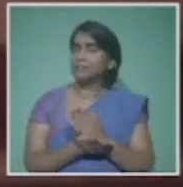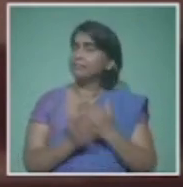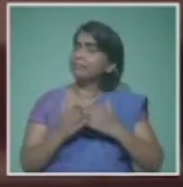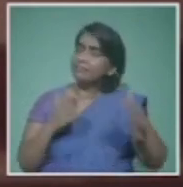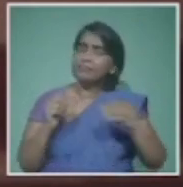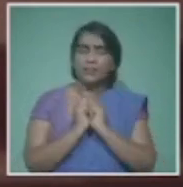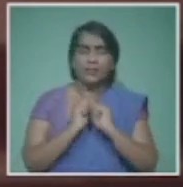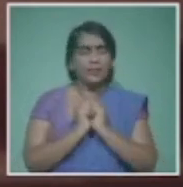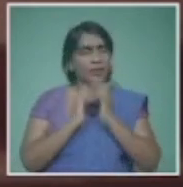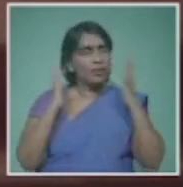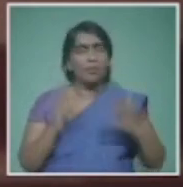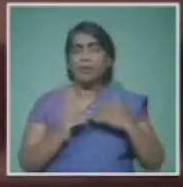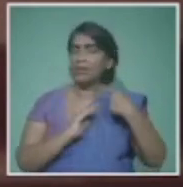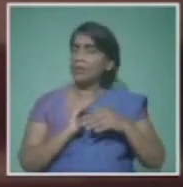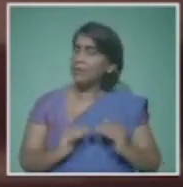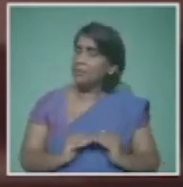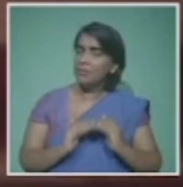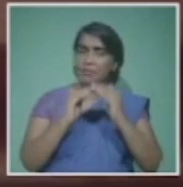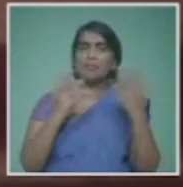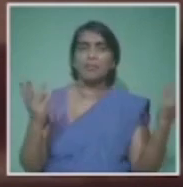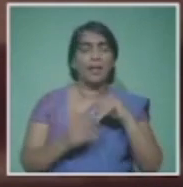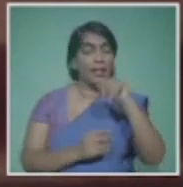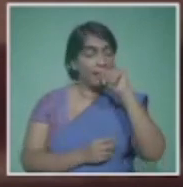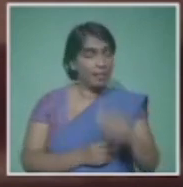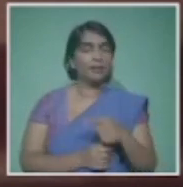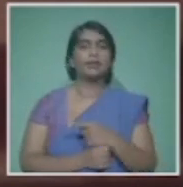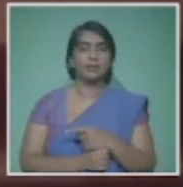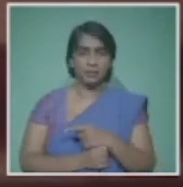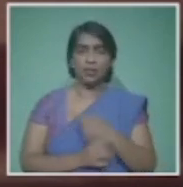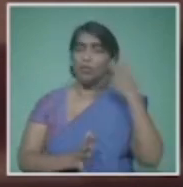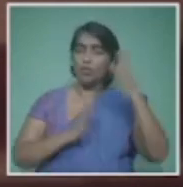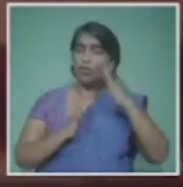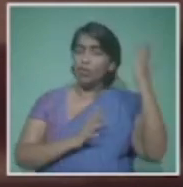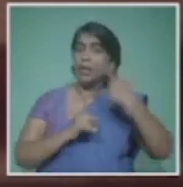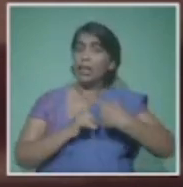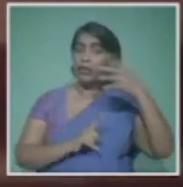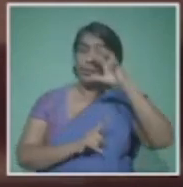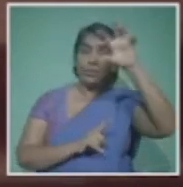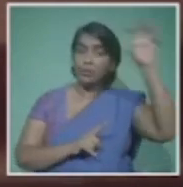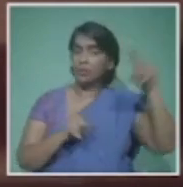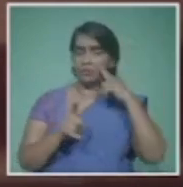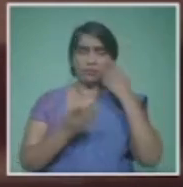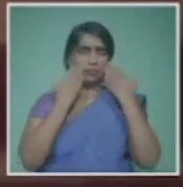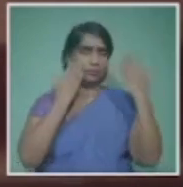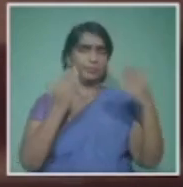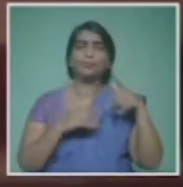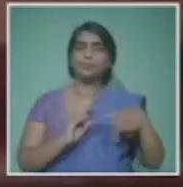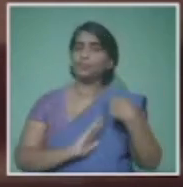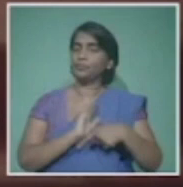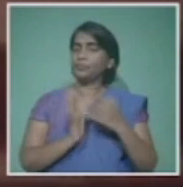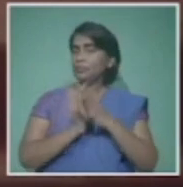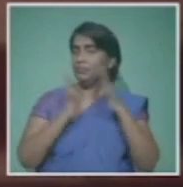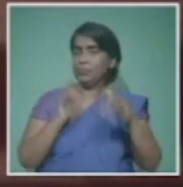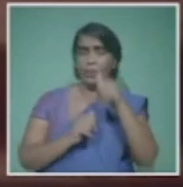මොන දේවල් කරත් මේ රට ඔලුව උස්සන්නේ නැහැ. ඒක තමයි යථාර්ථය. ලෝකයේ දියුණු රටවල් එක්ක සංසන්දනය කරොතින් අපේ රටේ